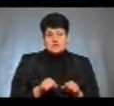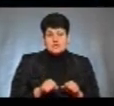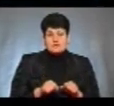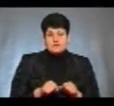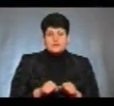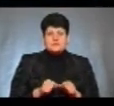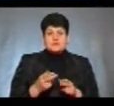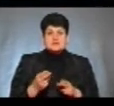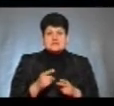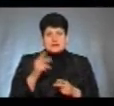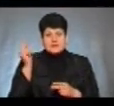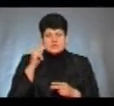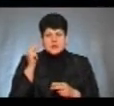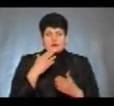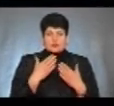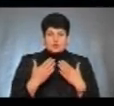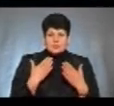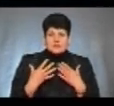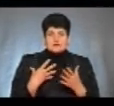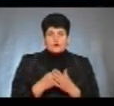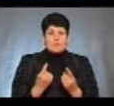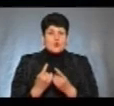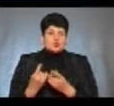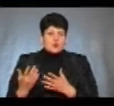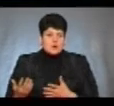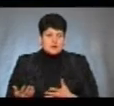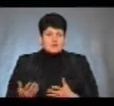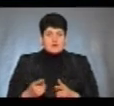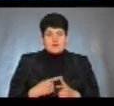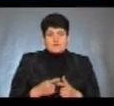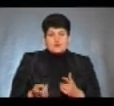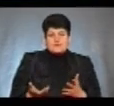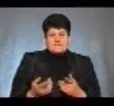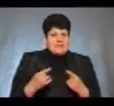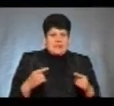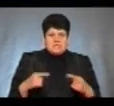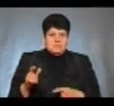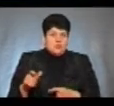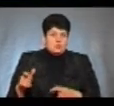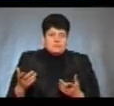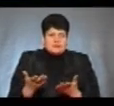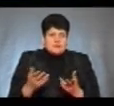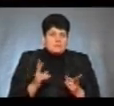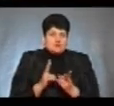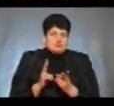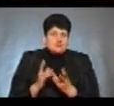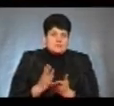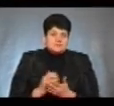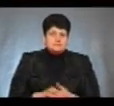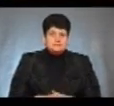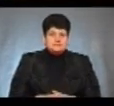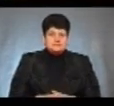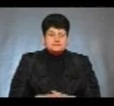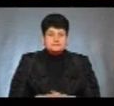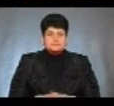навички комунікації і спілкування зі своїми однолітками або якимось іншими людьми, з якими вони зустрічають. You and your